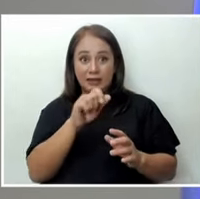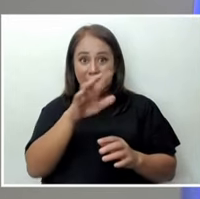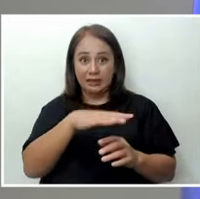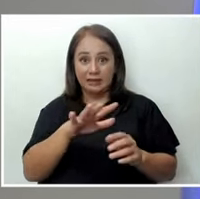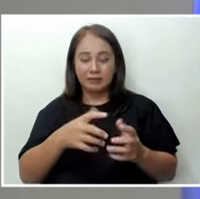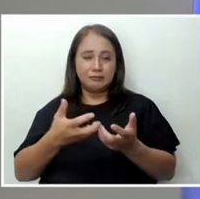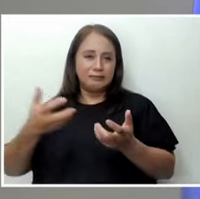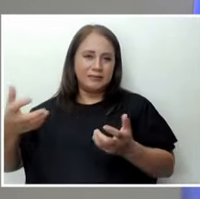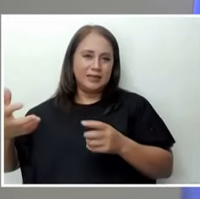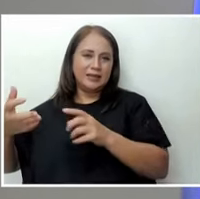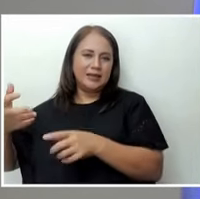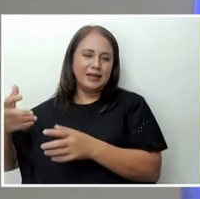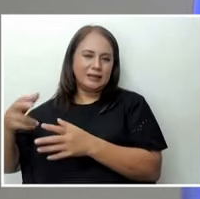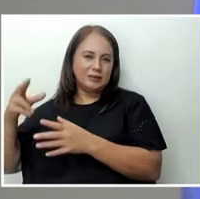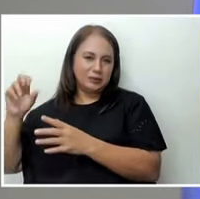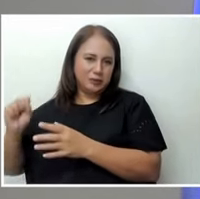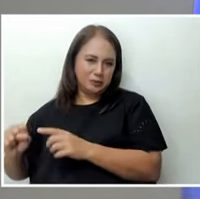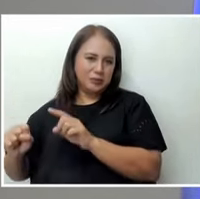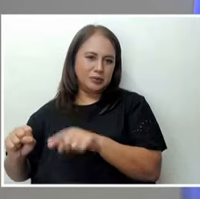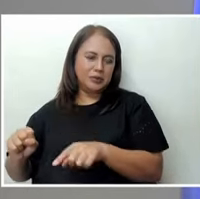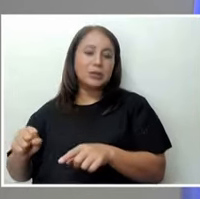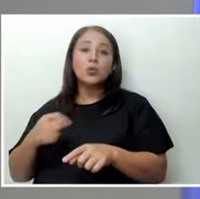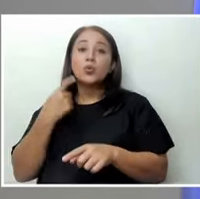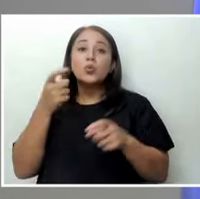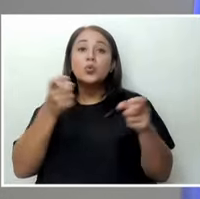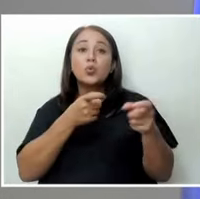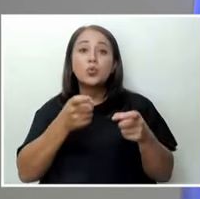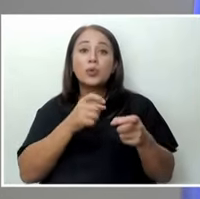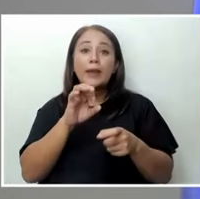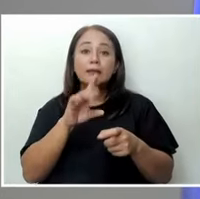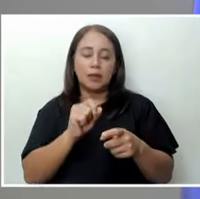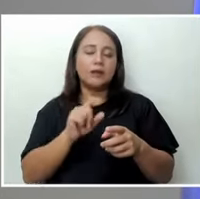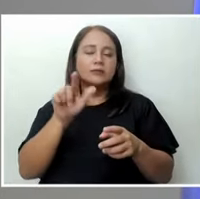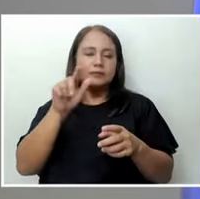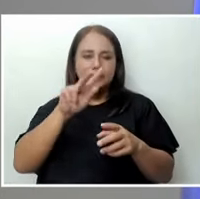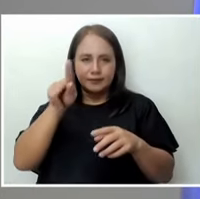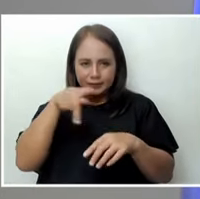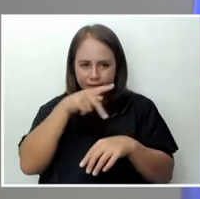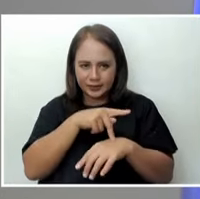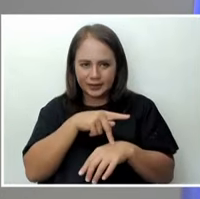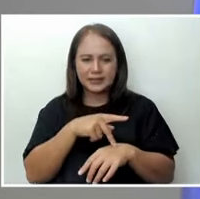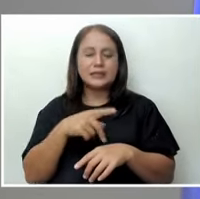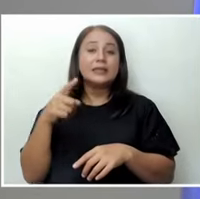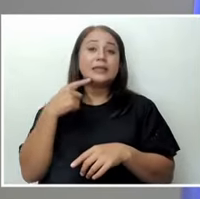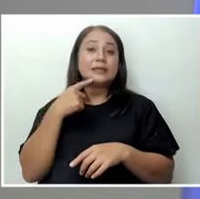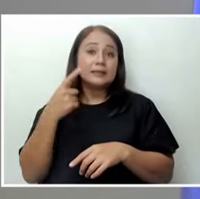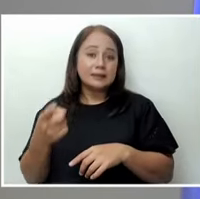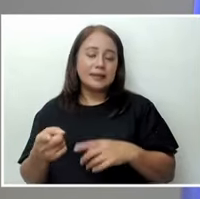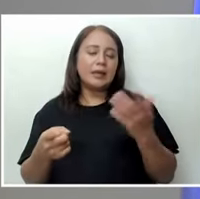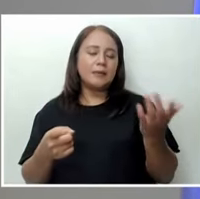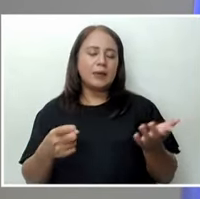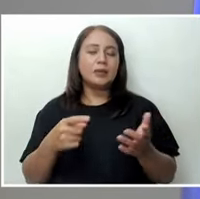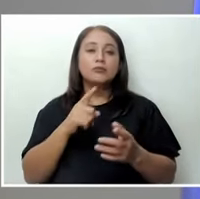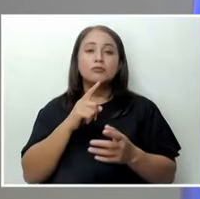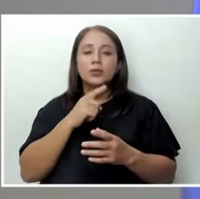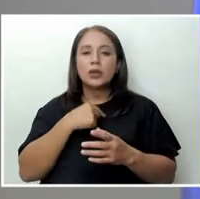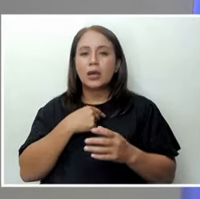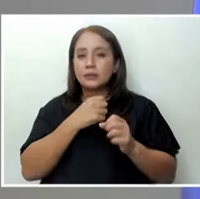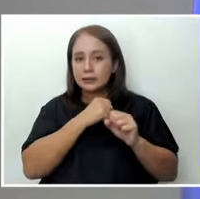sa Pilipinas ang pamamahala nito. Giit pa ng U.S. Ambassador ang seguridad ng Pilipinas